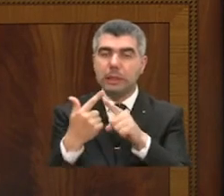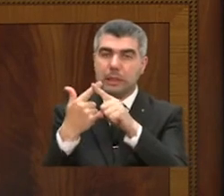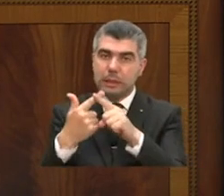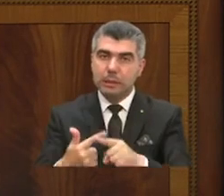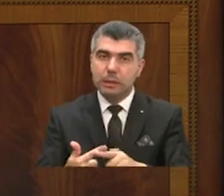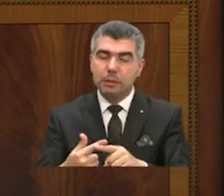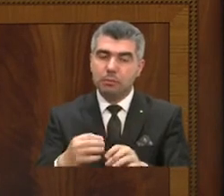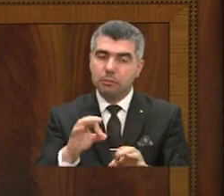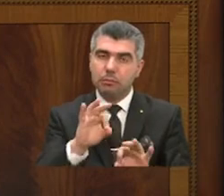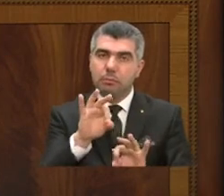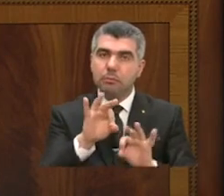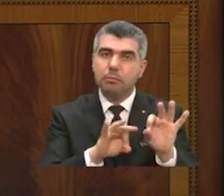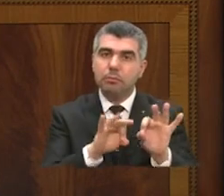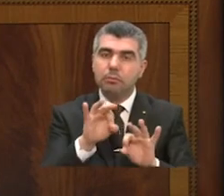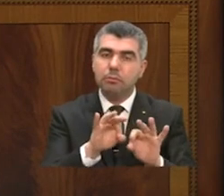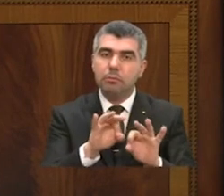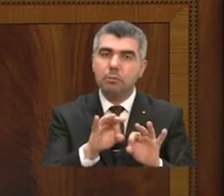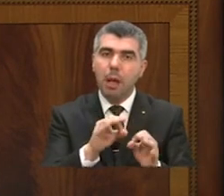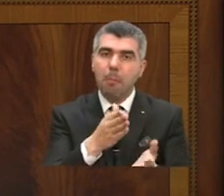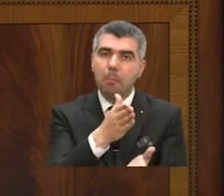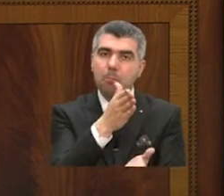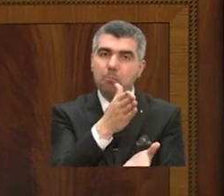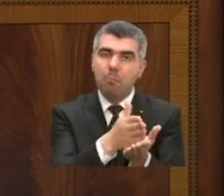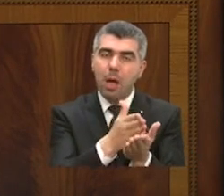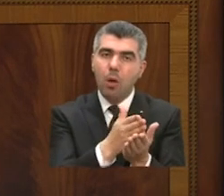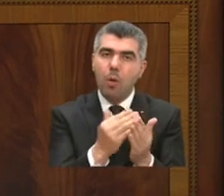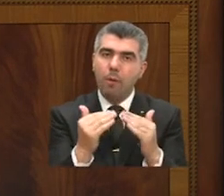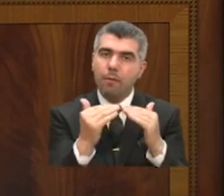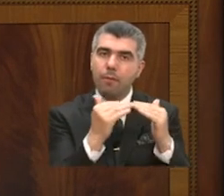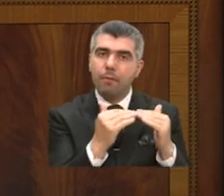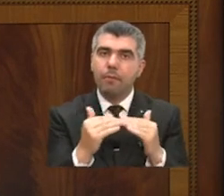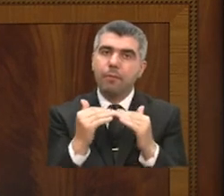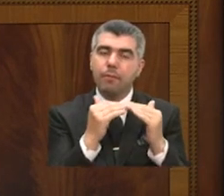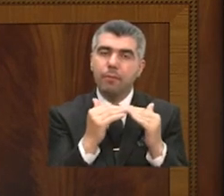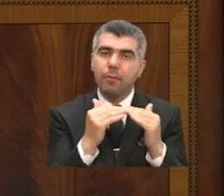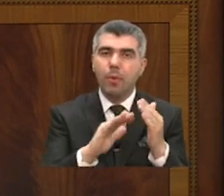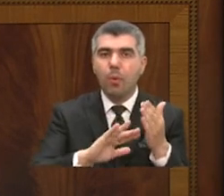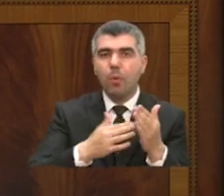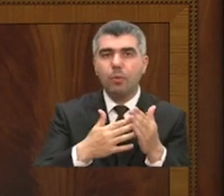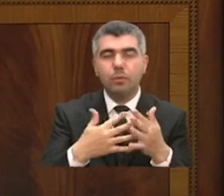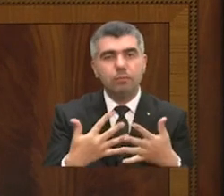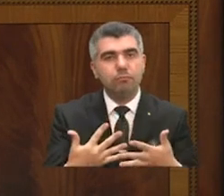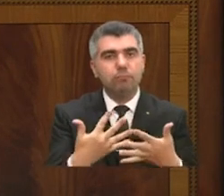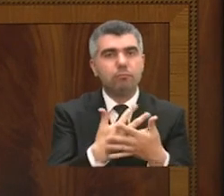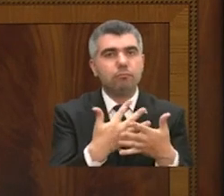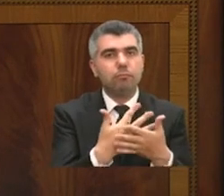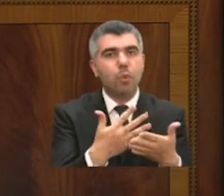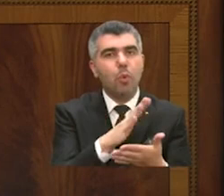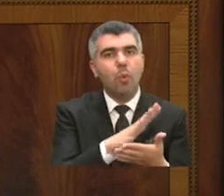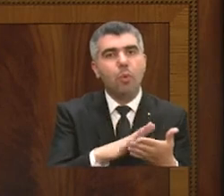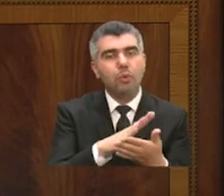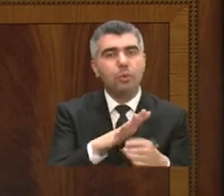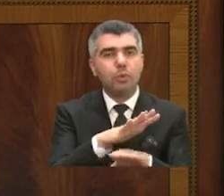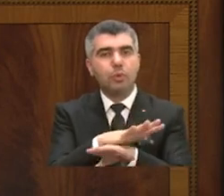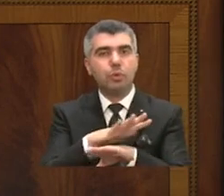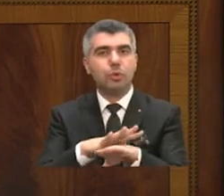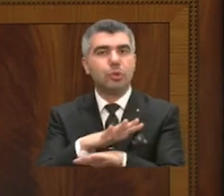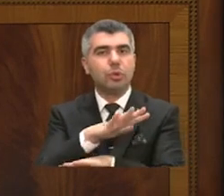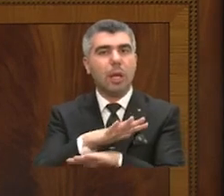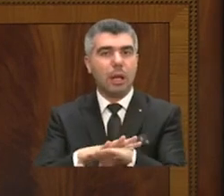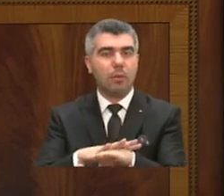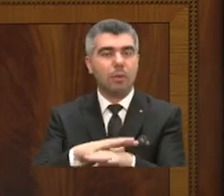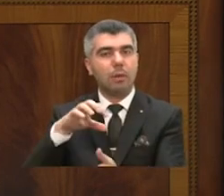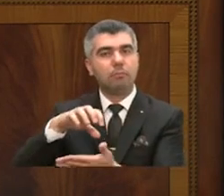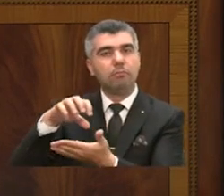مضبوطه ومحدده في انسجام وتكامل مع منهج الجهوية المتقدمة